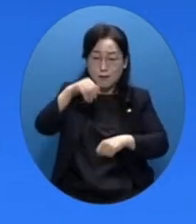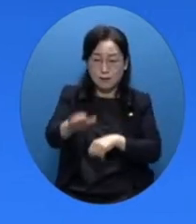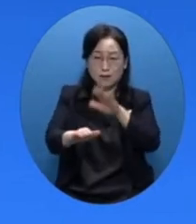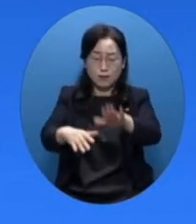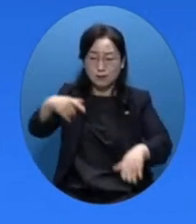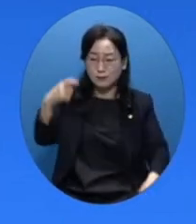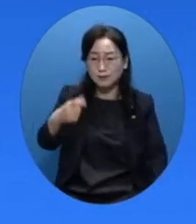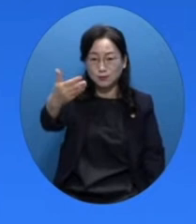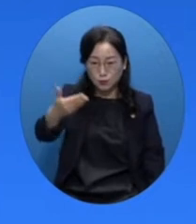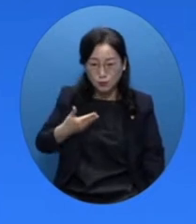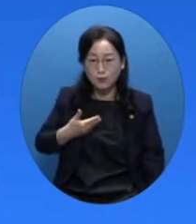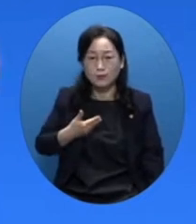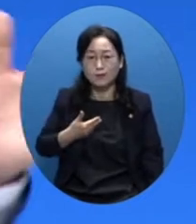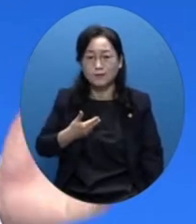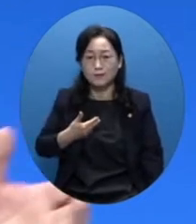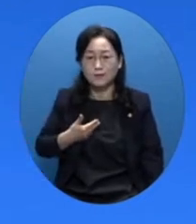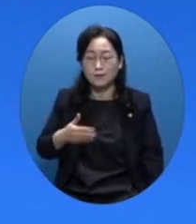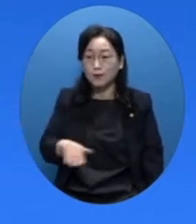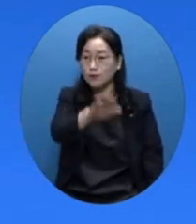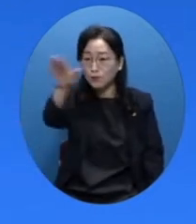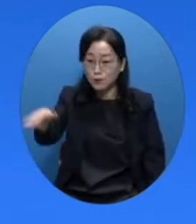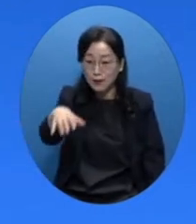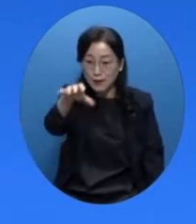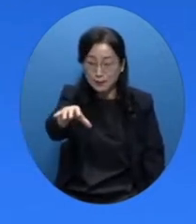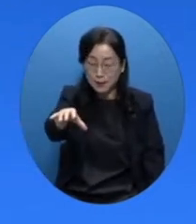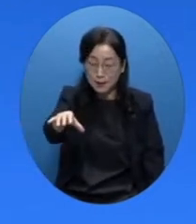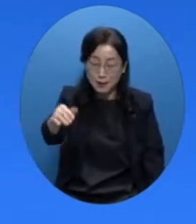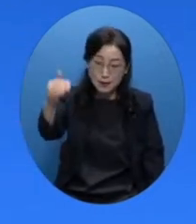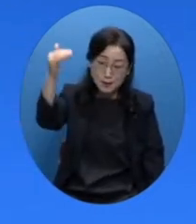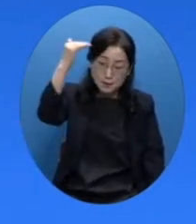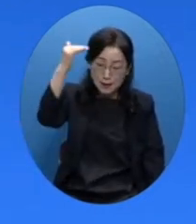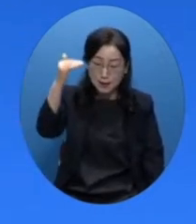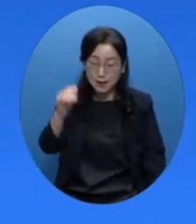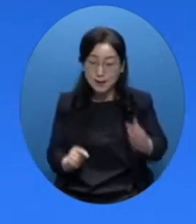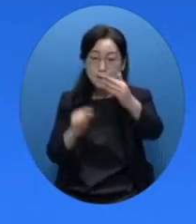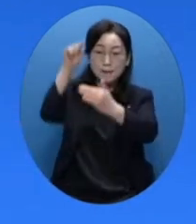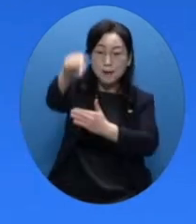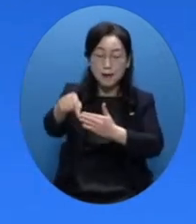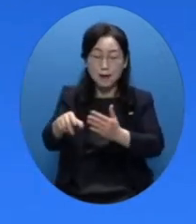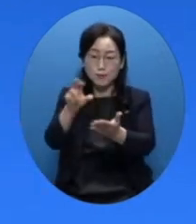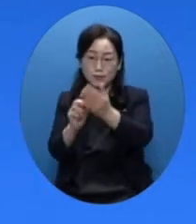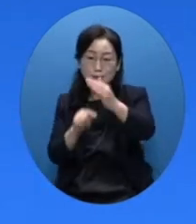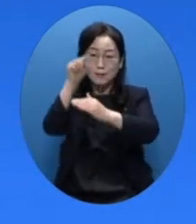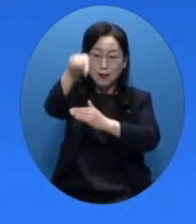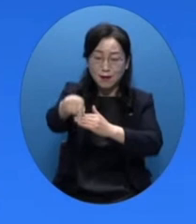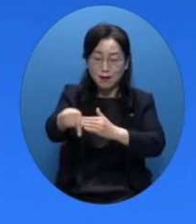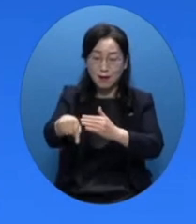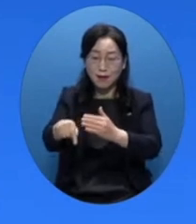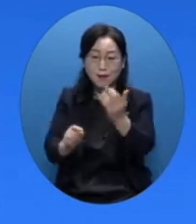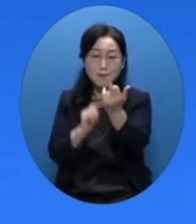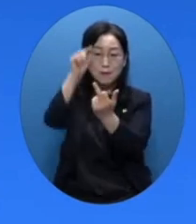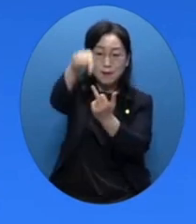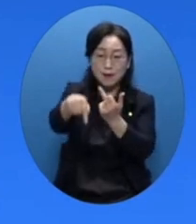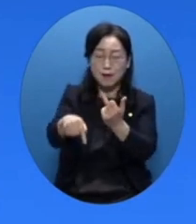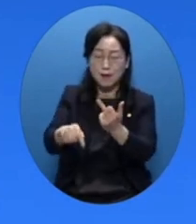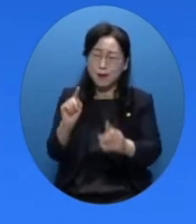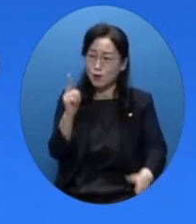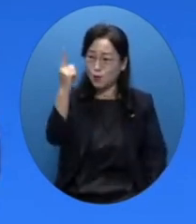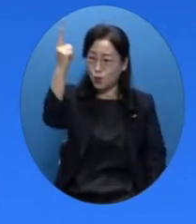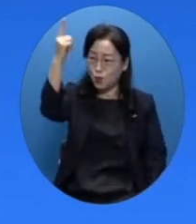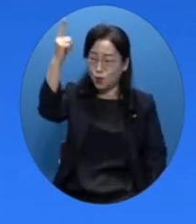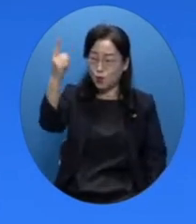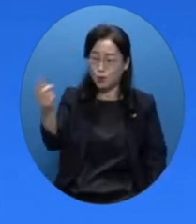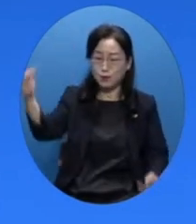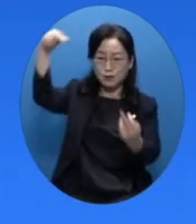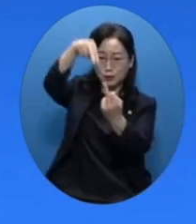든든하게 만들어져서 우리의 앞에 노에 문제 4 늘 깨어 넘고 절망에서 느껴 러 벗어 날 높은 곳에 세워 승자로